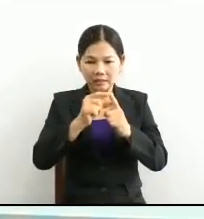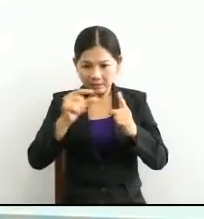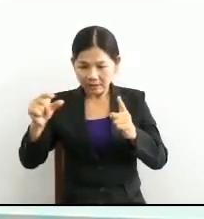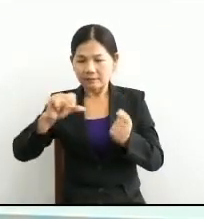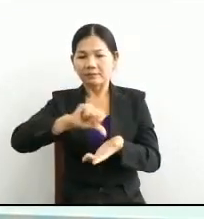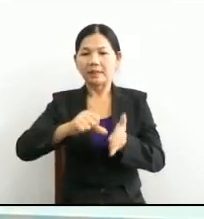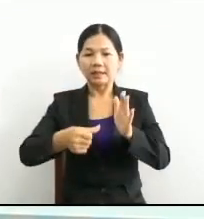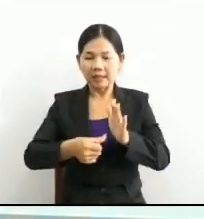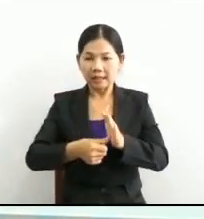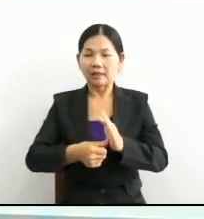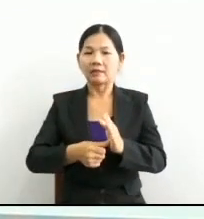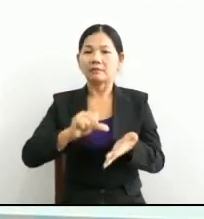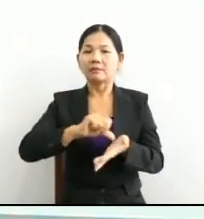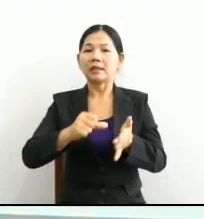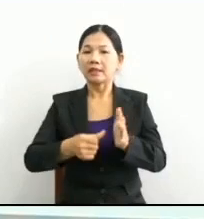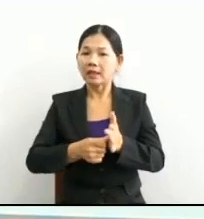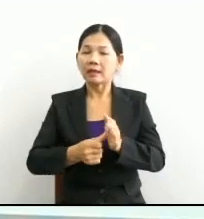thà miên này thà mấy con